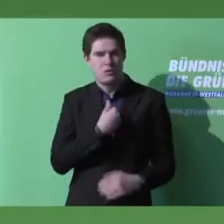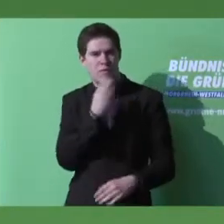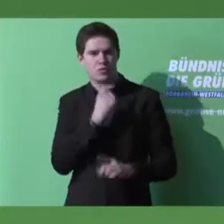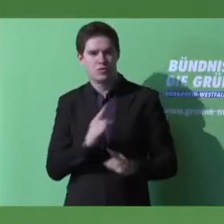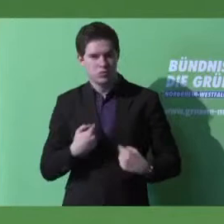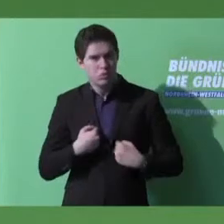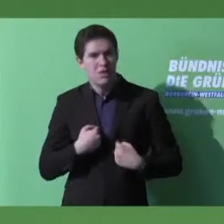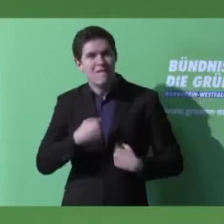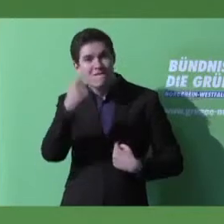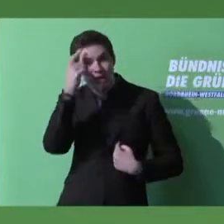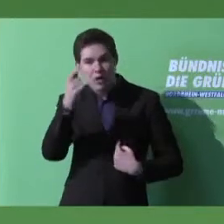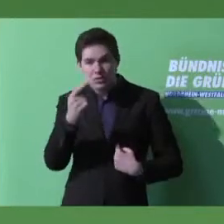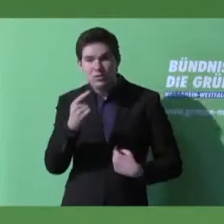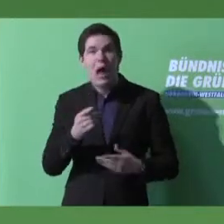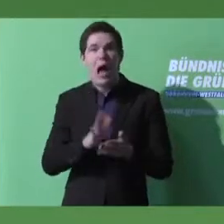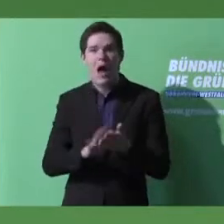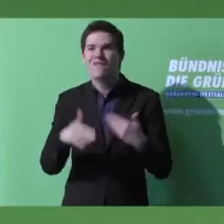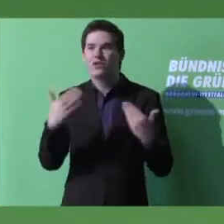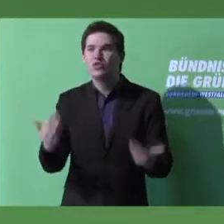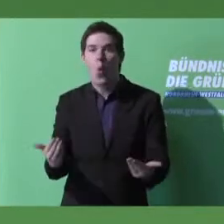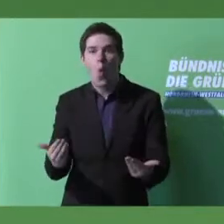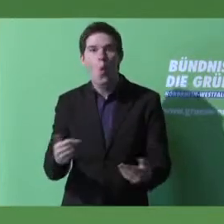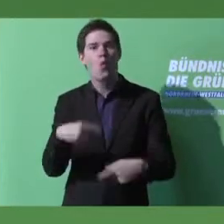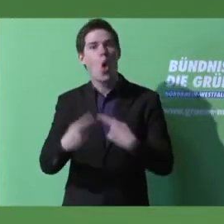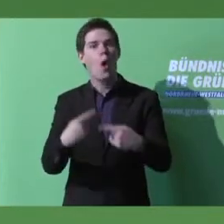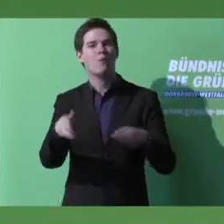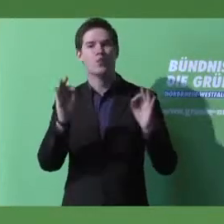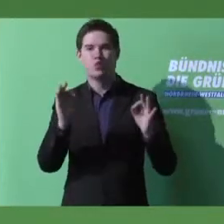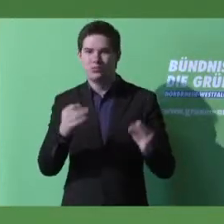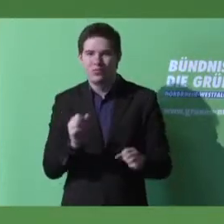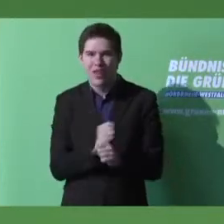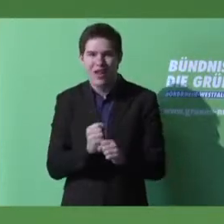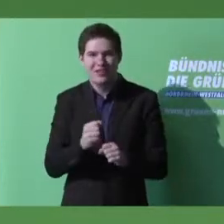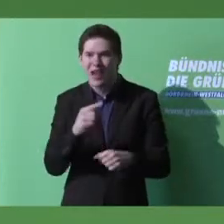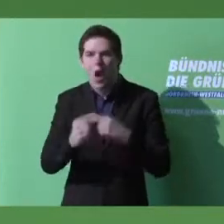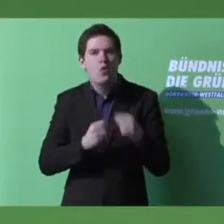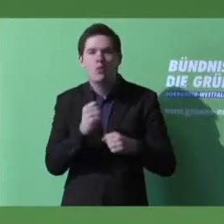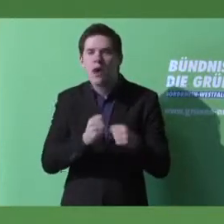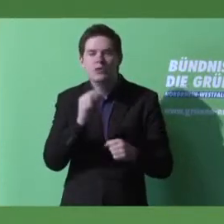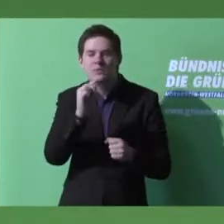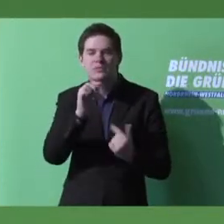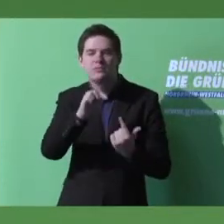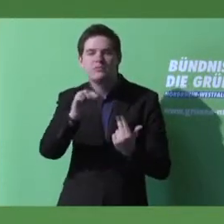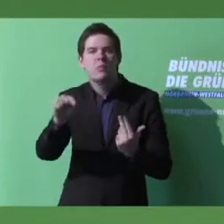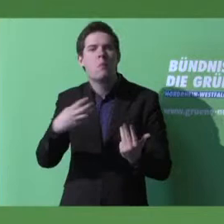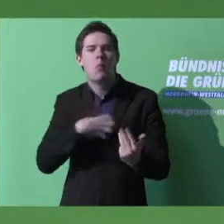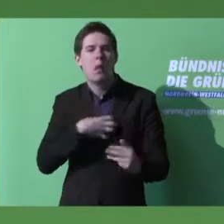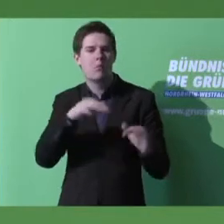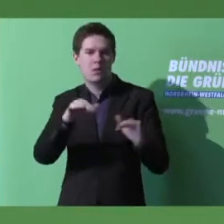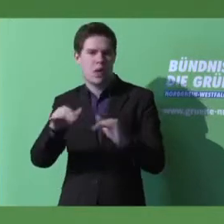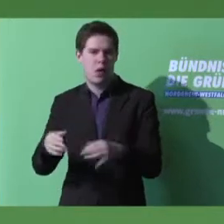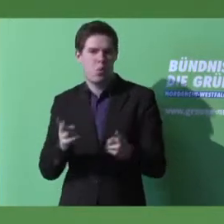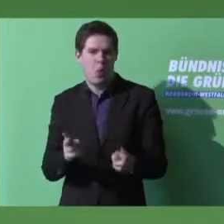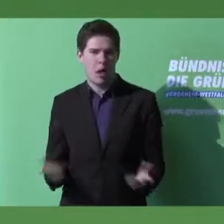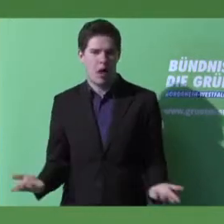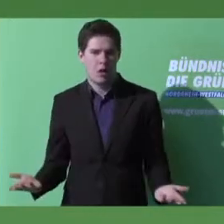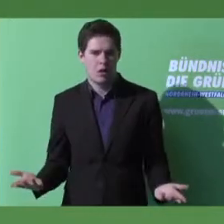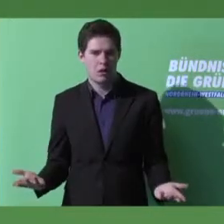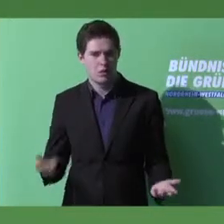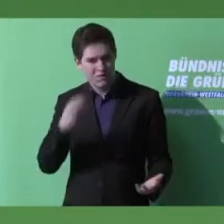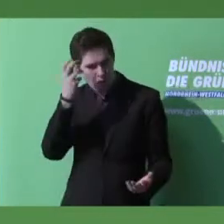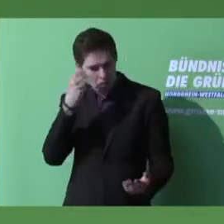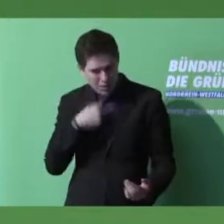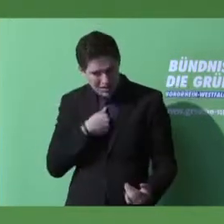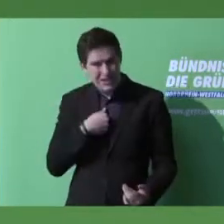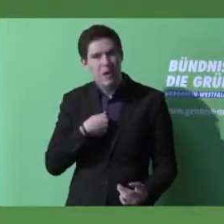gibt, dass alles Schwierigkeiten auch beinhaltet. Ja, wenn wir so viel Geld für